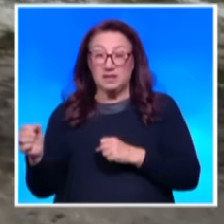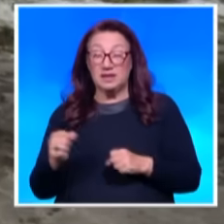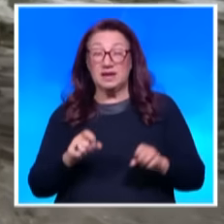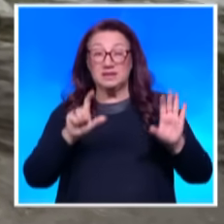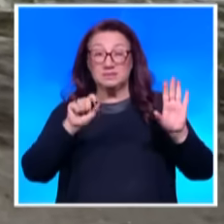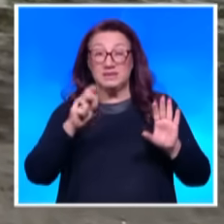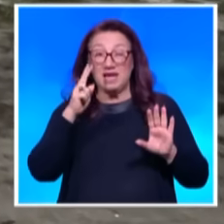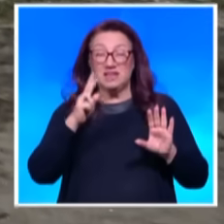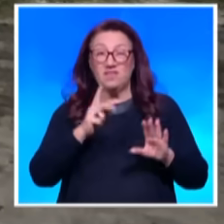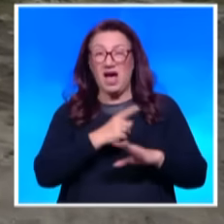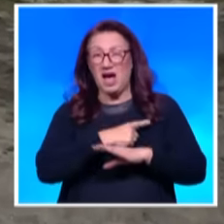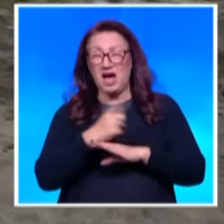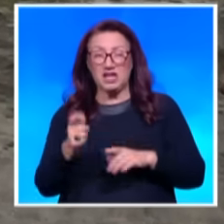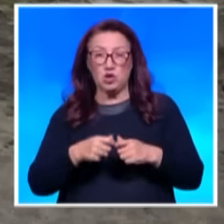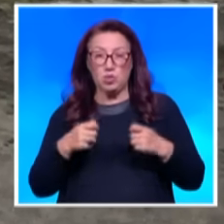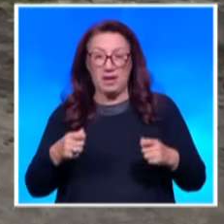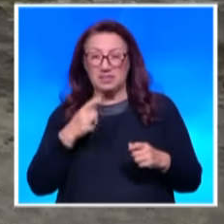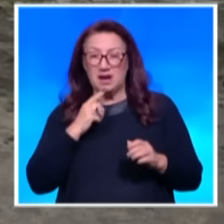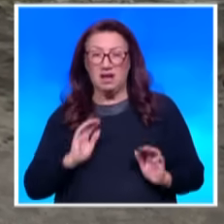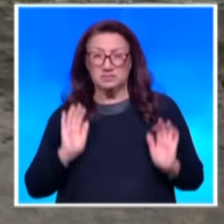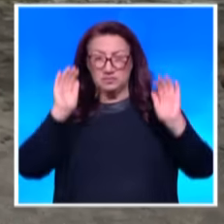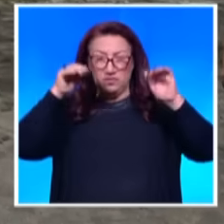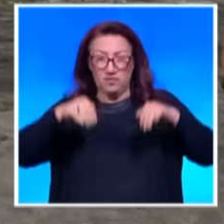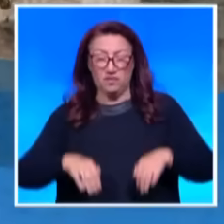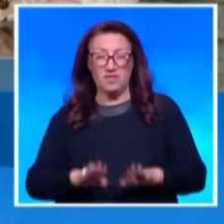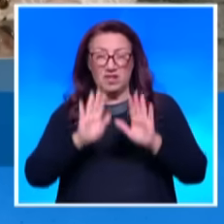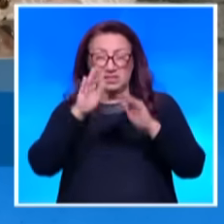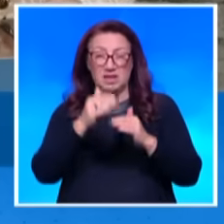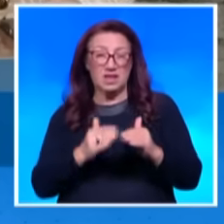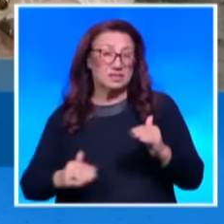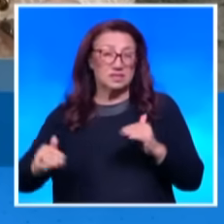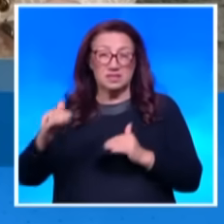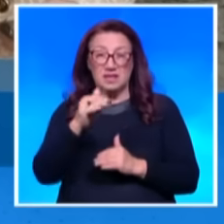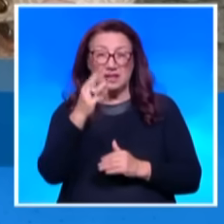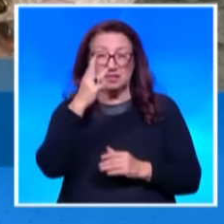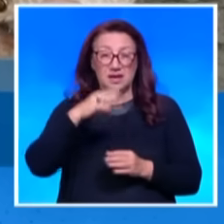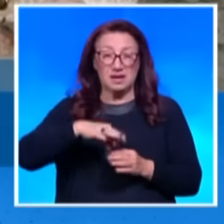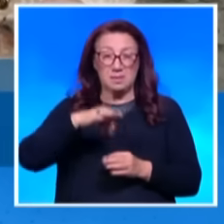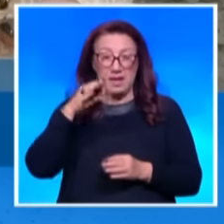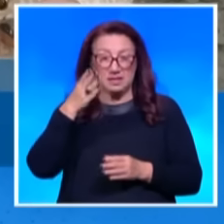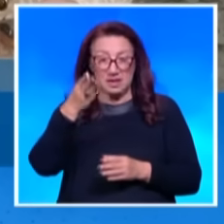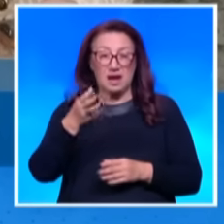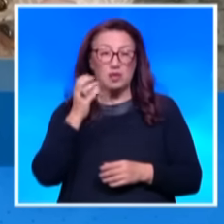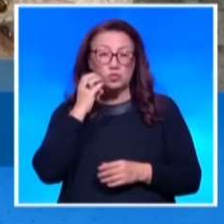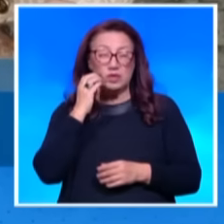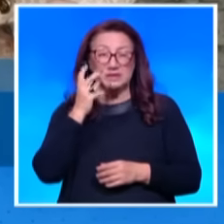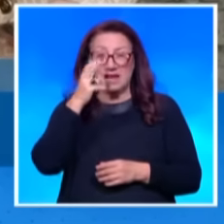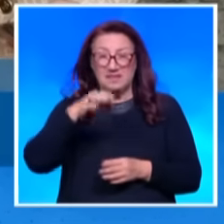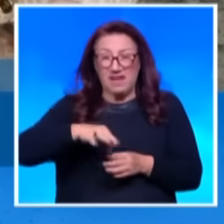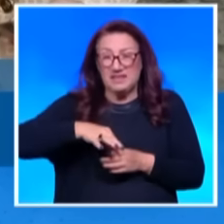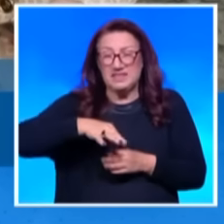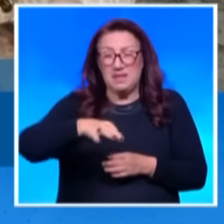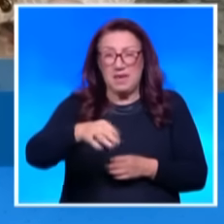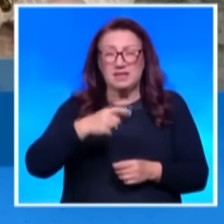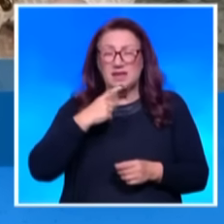км в час, вълните са над 3 метра. Данните са на хидрометеорологичната обсерватория в Бургас. 20 метра от плажната ивица